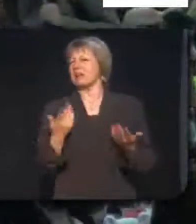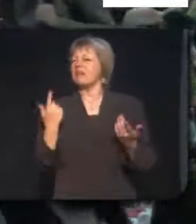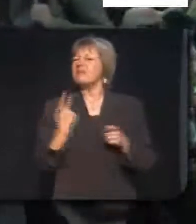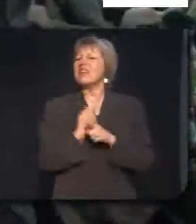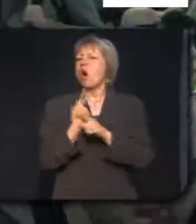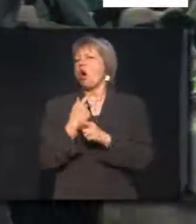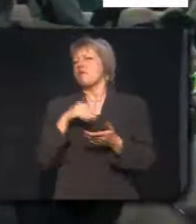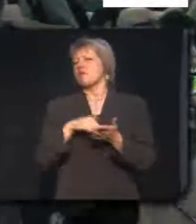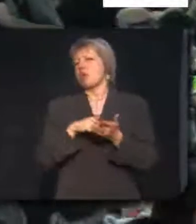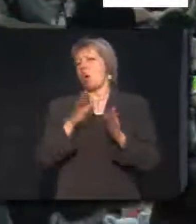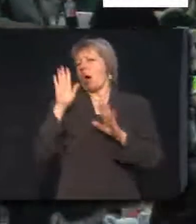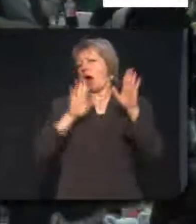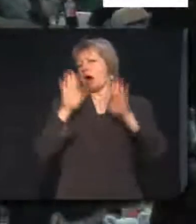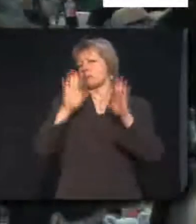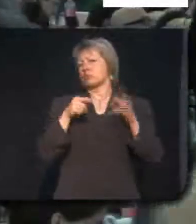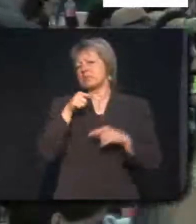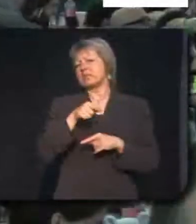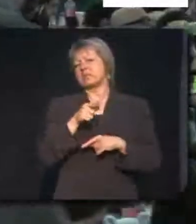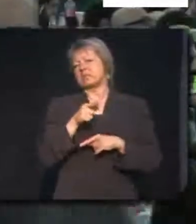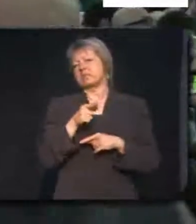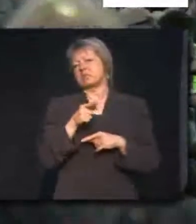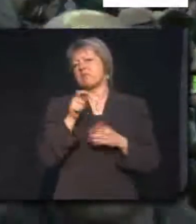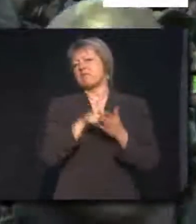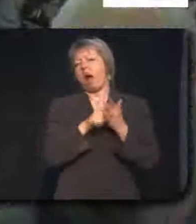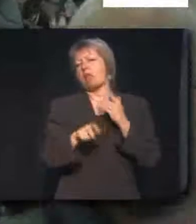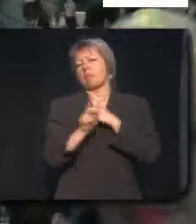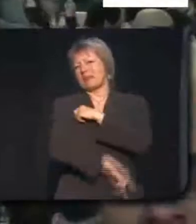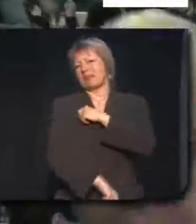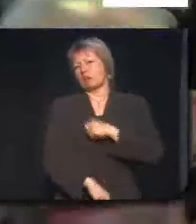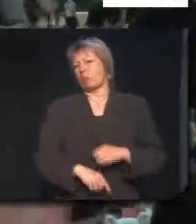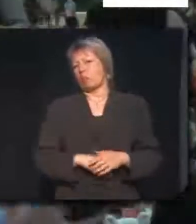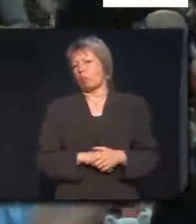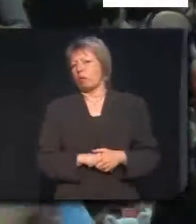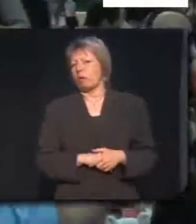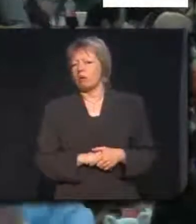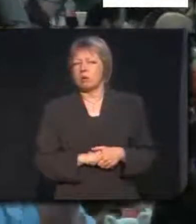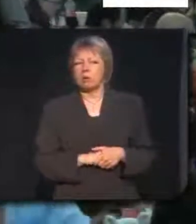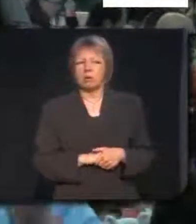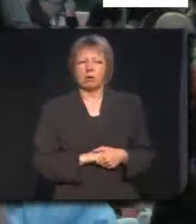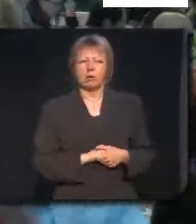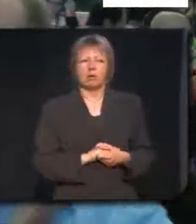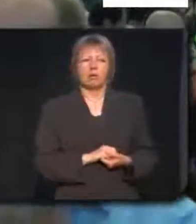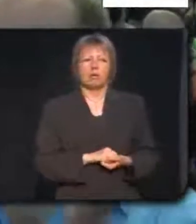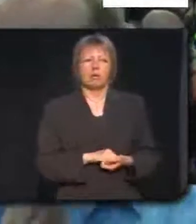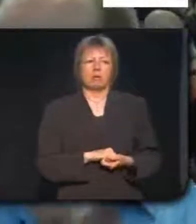abstimmen möchte das hier ist Wahlbetrug das ist